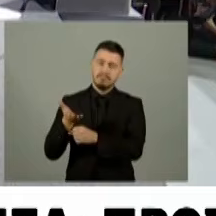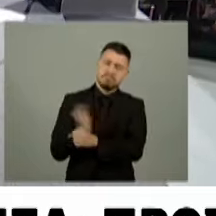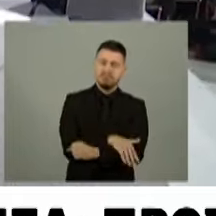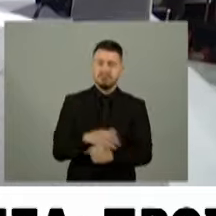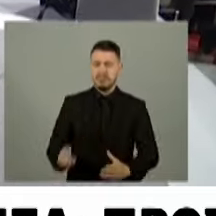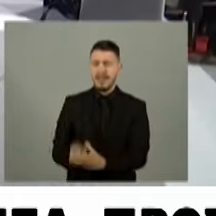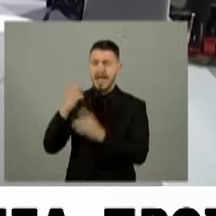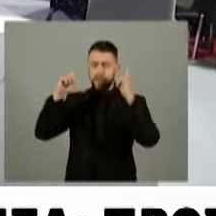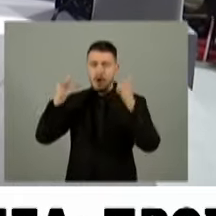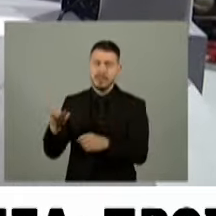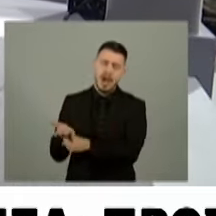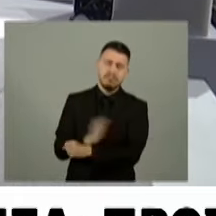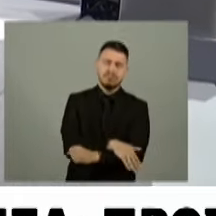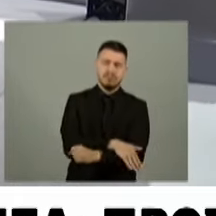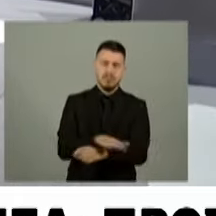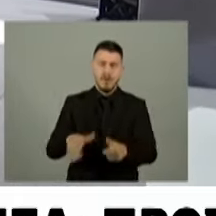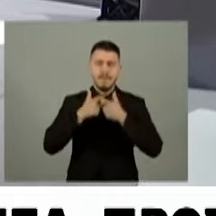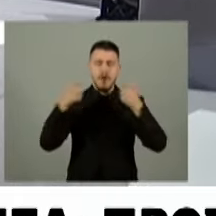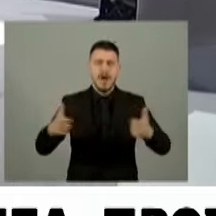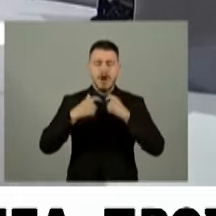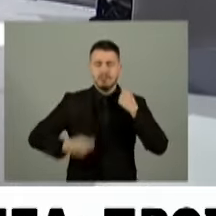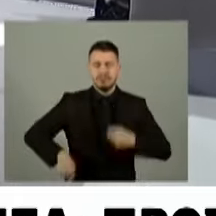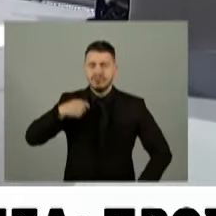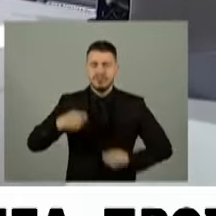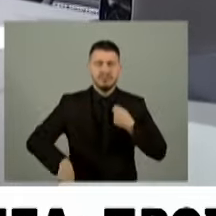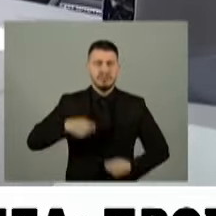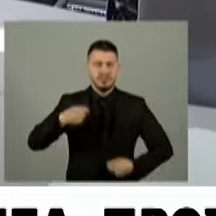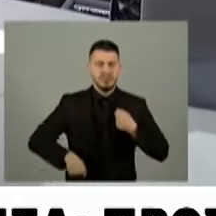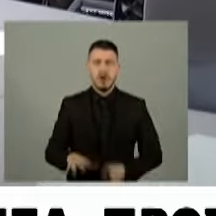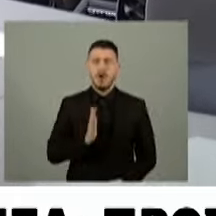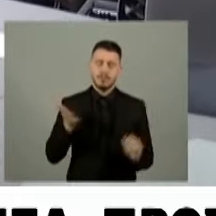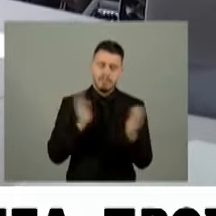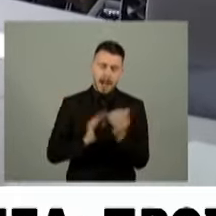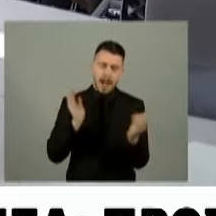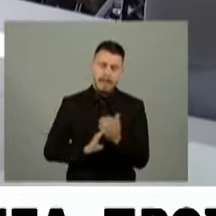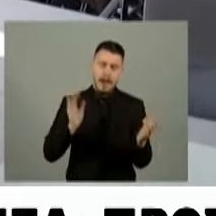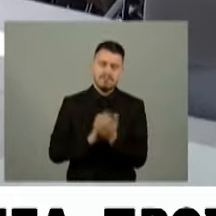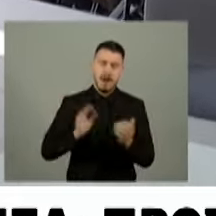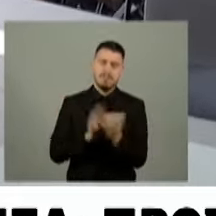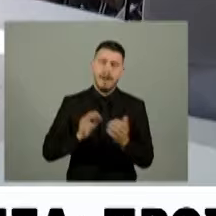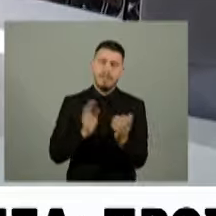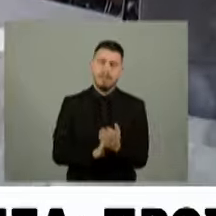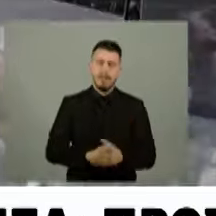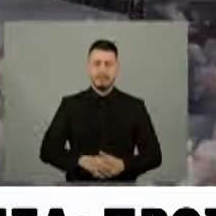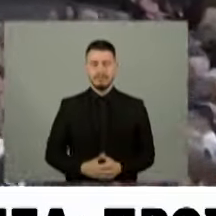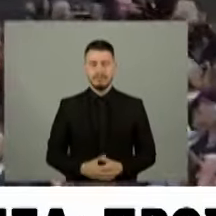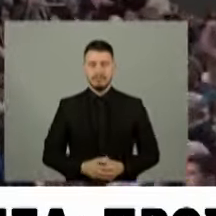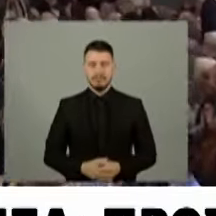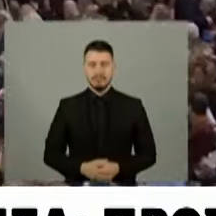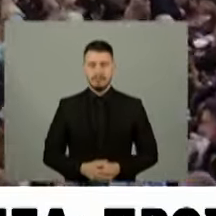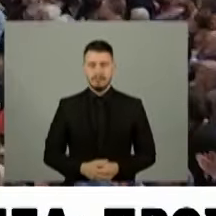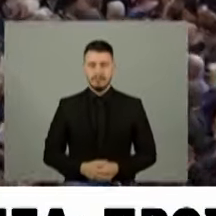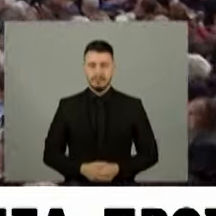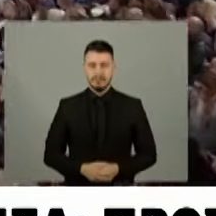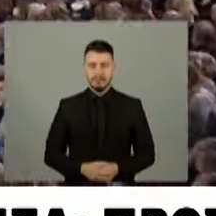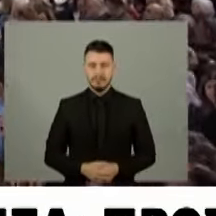περιδίνηση. Ξαναξοδεύει χρόνο τώρα στο συνέδριο και δεν συζητάει πολιτικά. Και ξαναμιλάμε πάλι για επίπεδο προσώπων. Καταλήγοντας σε αυτό